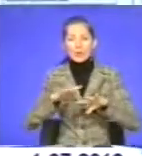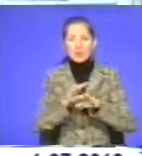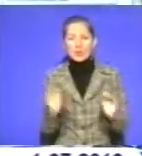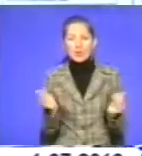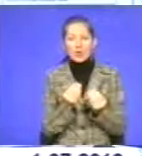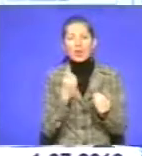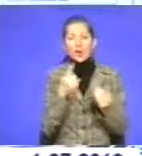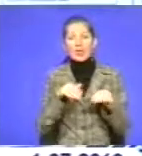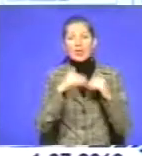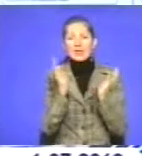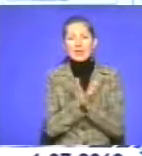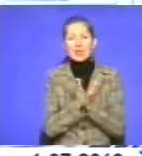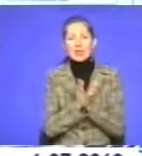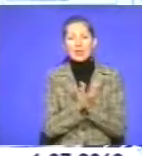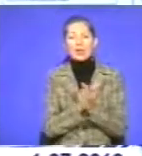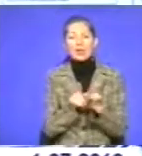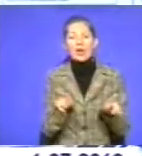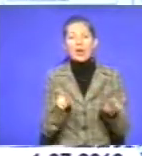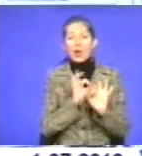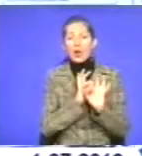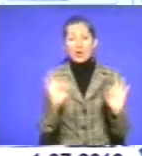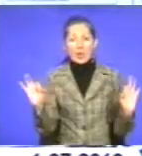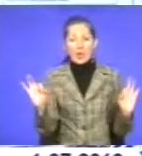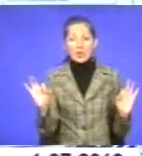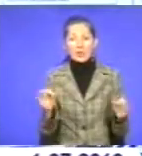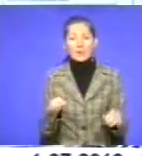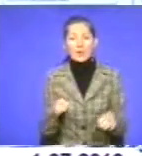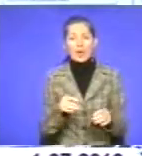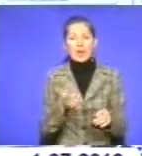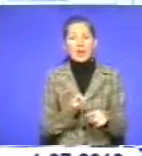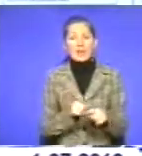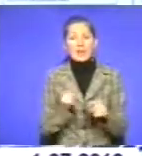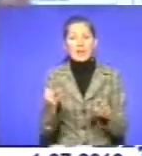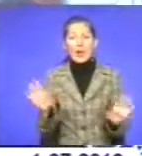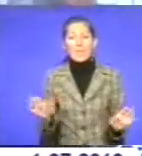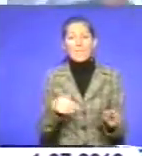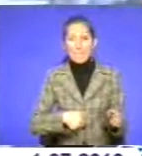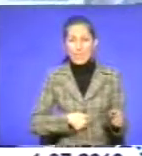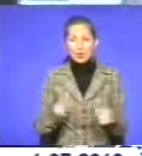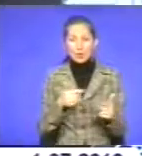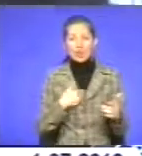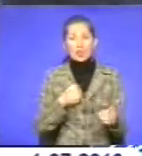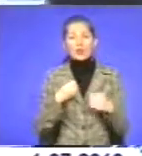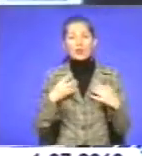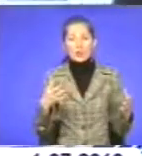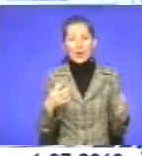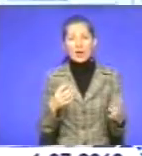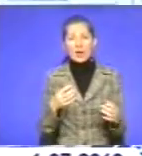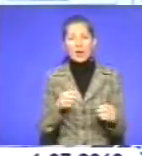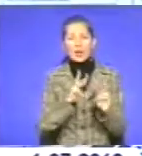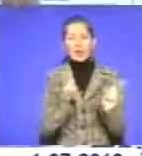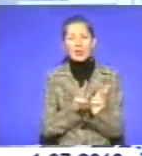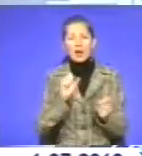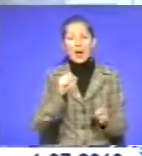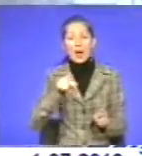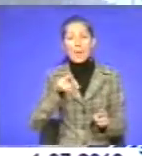гармонійне щось. Отже, кожен піст, і, зокрема, цей піст, готуючи нас до свята святих верховних апостолів Петра і Павла, він